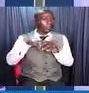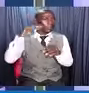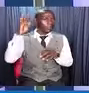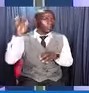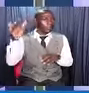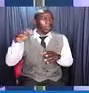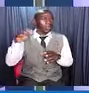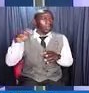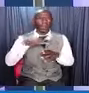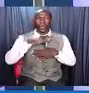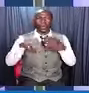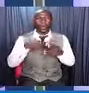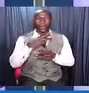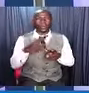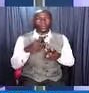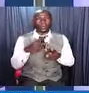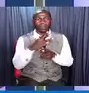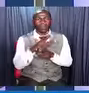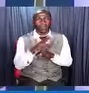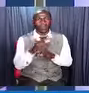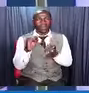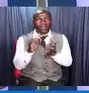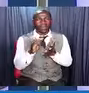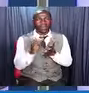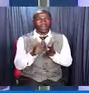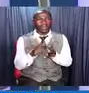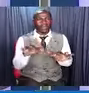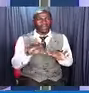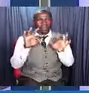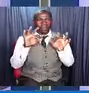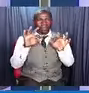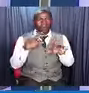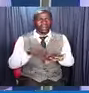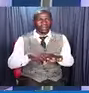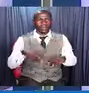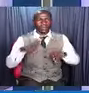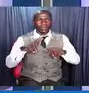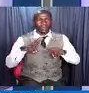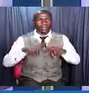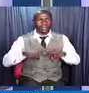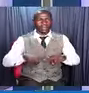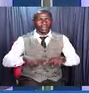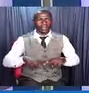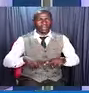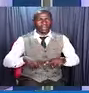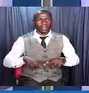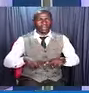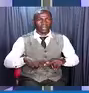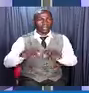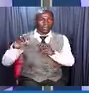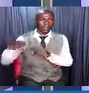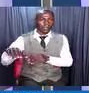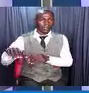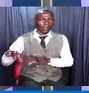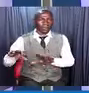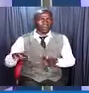And those who are outside. Kote duniani. The whole world at large. Ambao umechukua nafasi zenu kukaa chini. You have taken your time to sit down. Umeacha